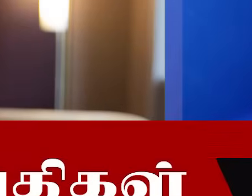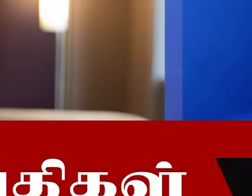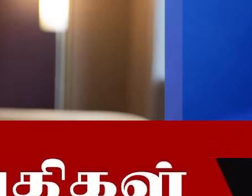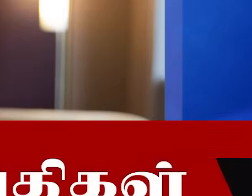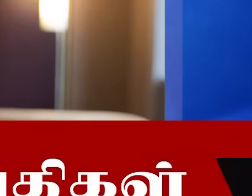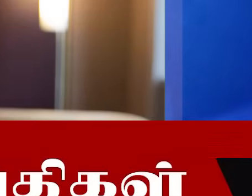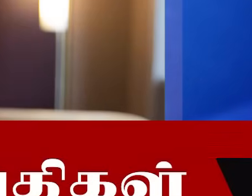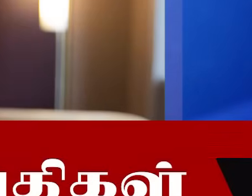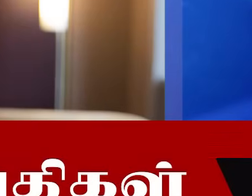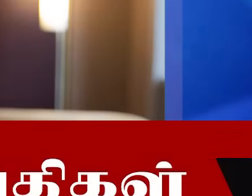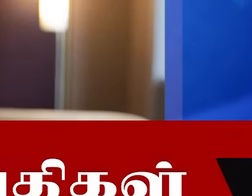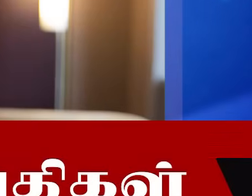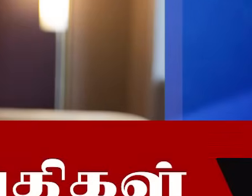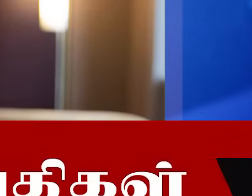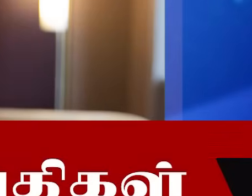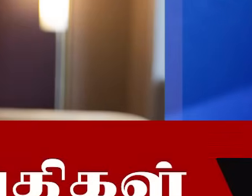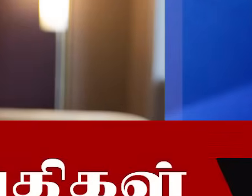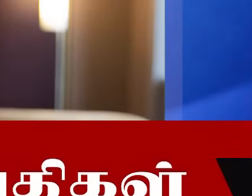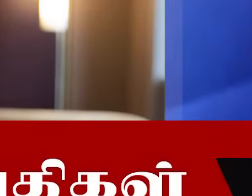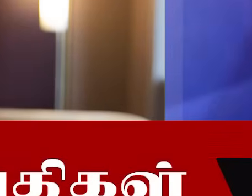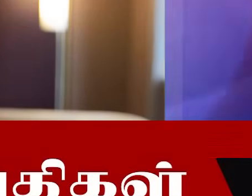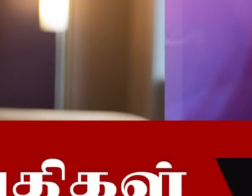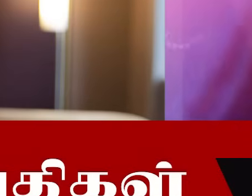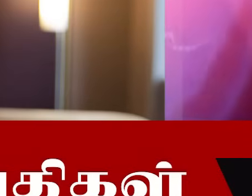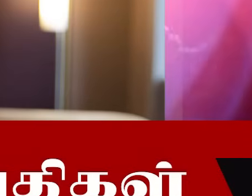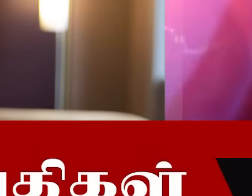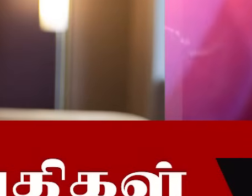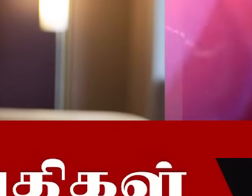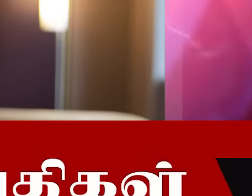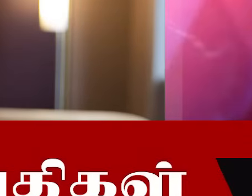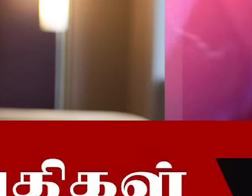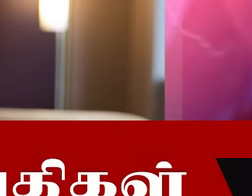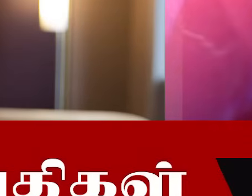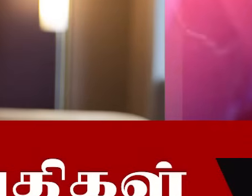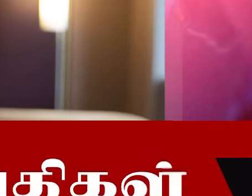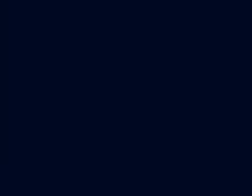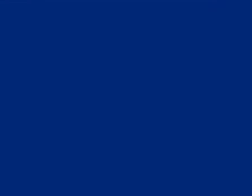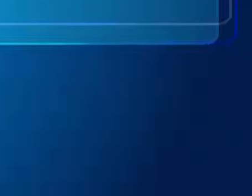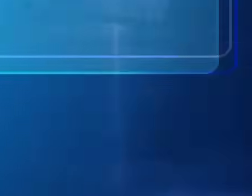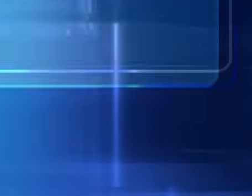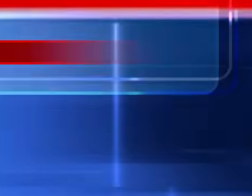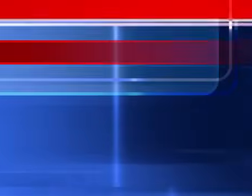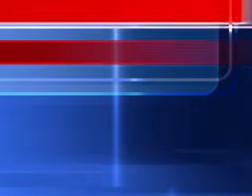யாழில் போலீஸ் காவலில் உயிரிழந்த இளைஞர் பக்கச்சார்பற்ற விசாரணையை கோரும் சுவிட்சர்லாந்து.